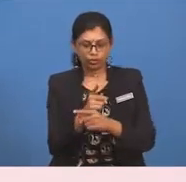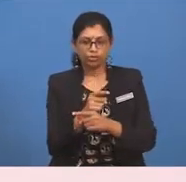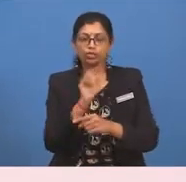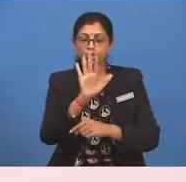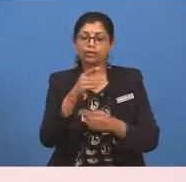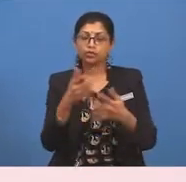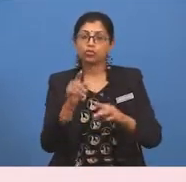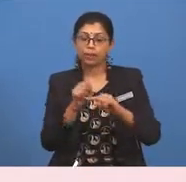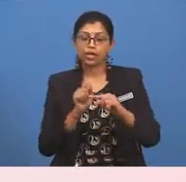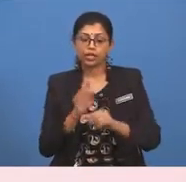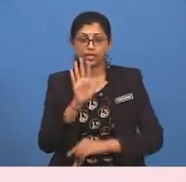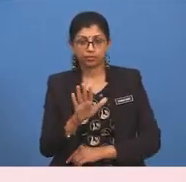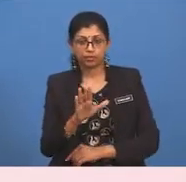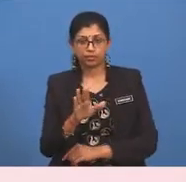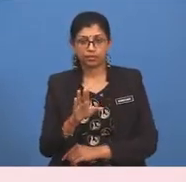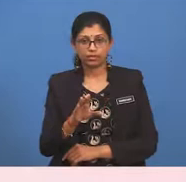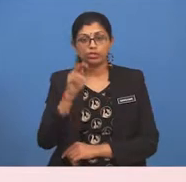dan